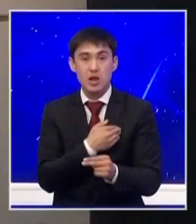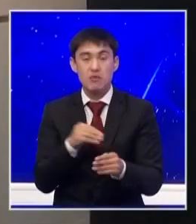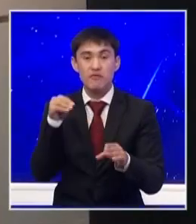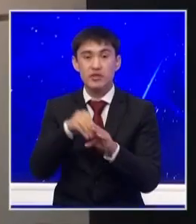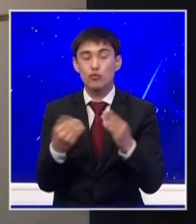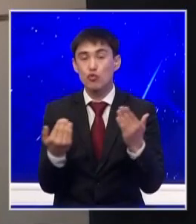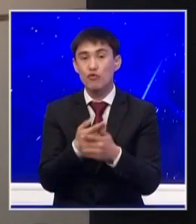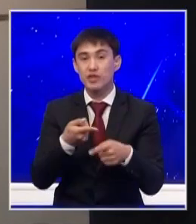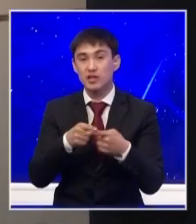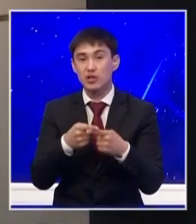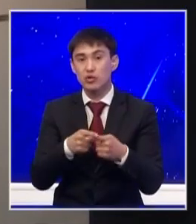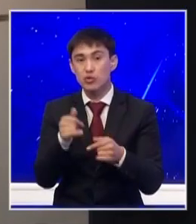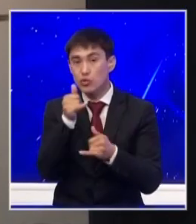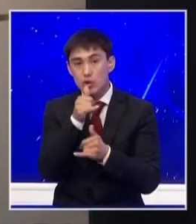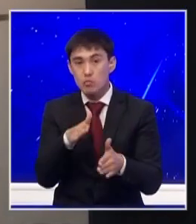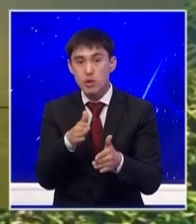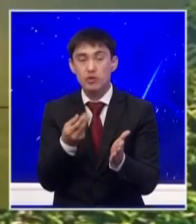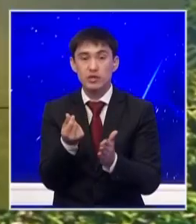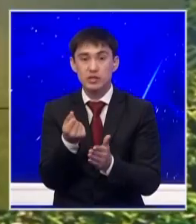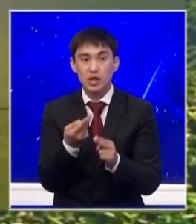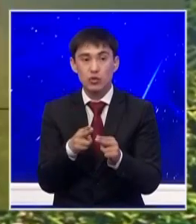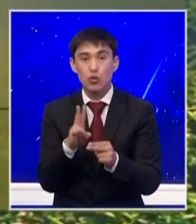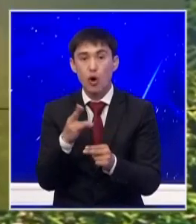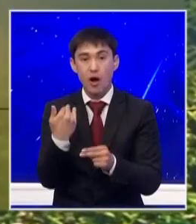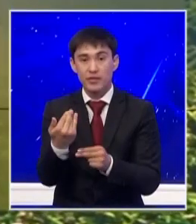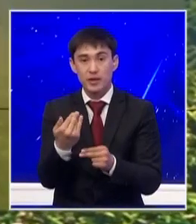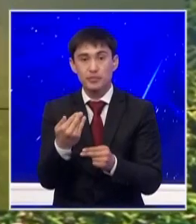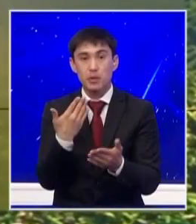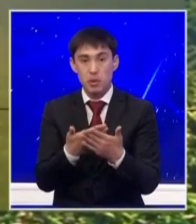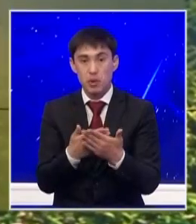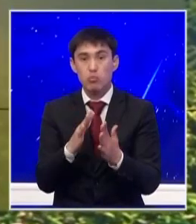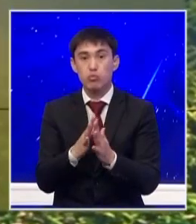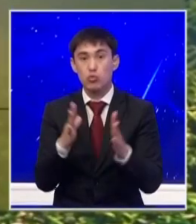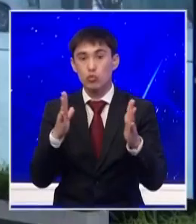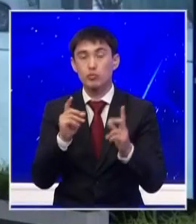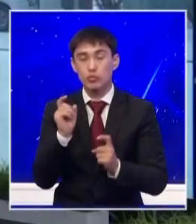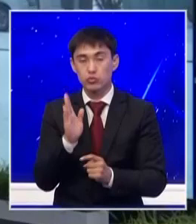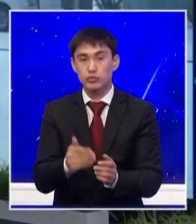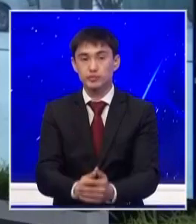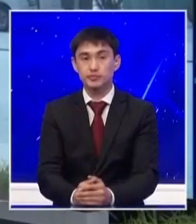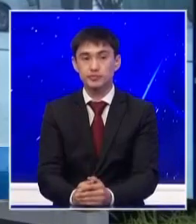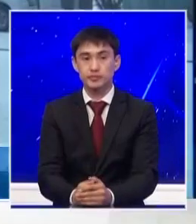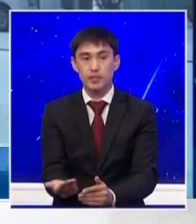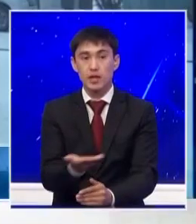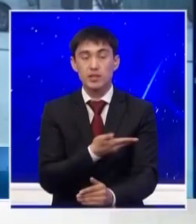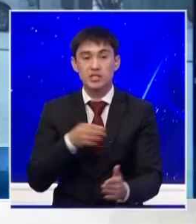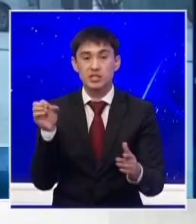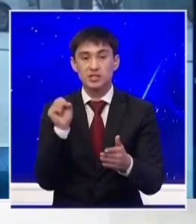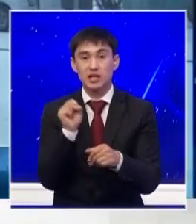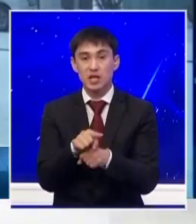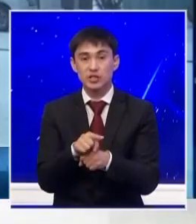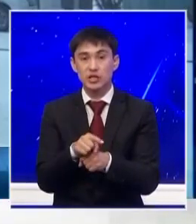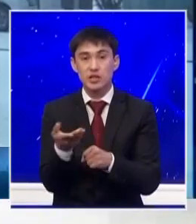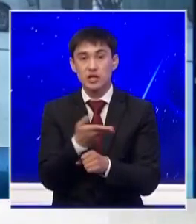бы внедрять новые технологии но не имеет на это средств Однако они пример и более крупным Наша задача на самом деле нашим